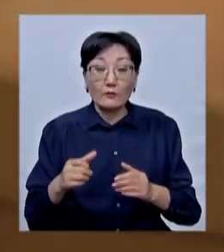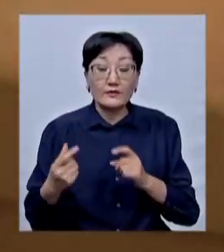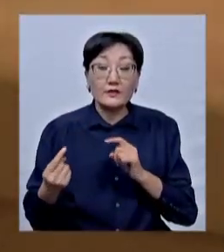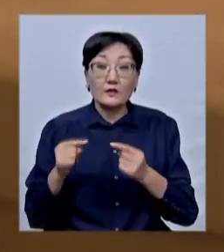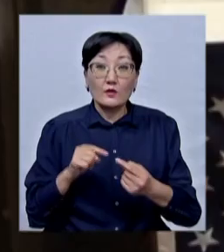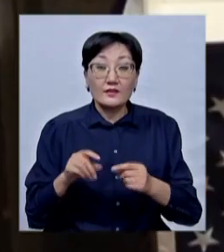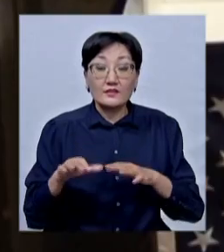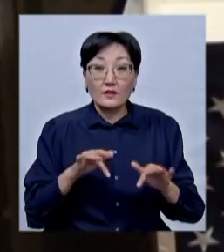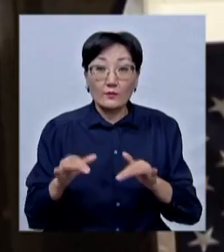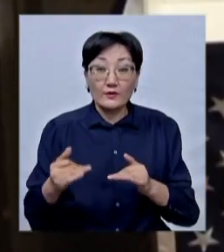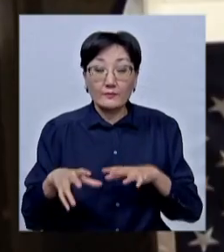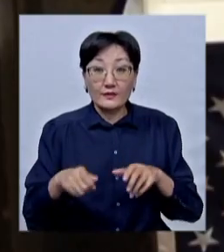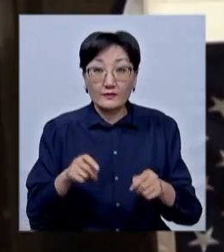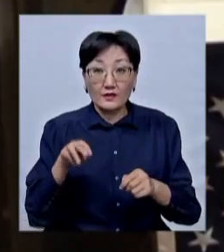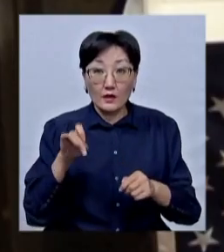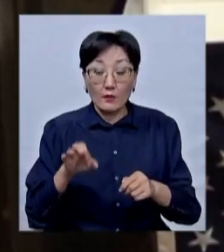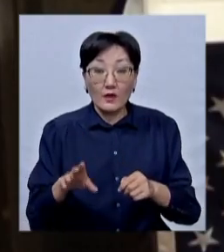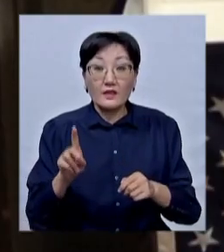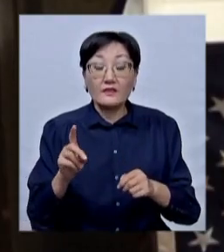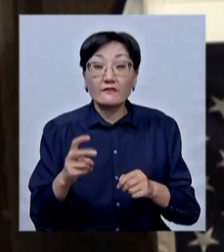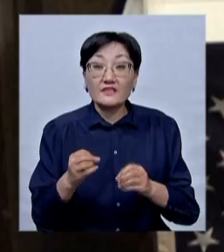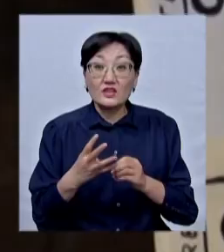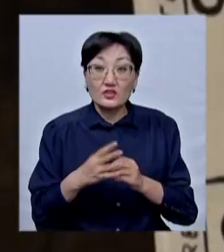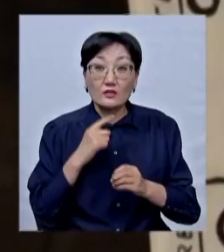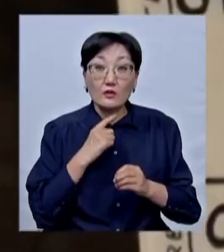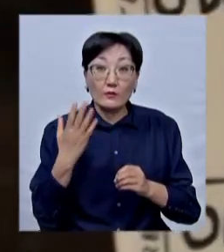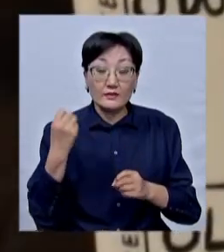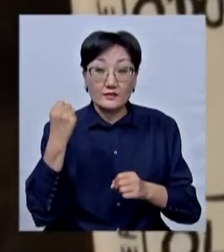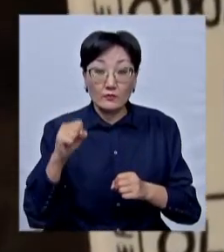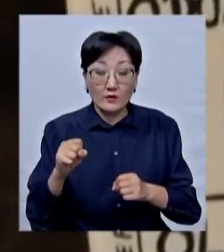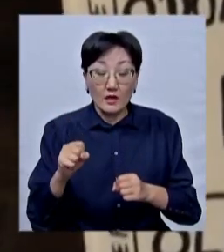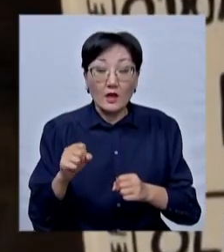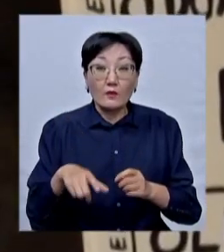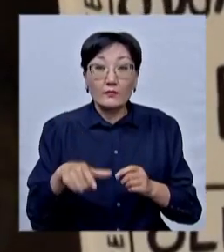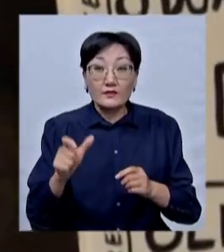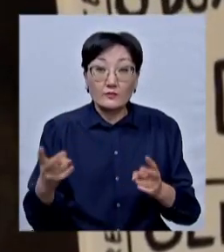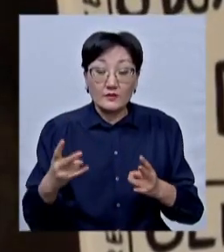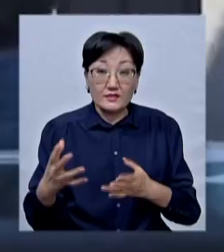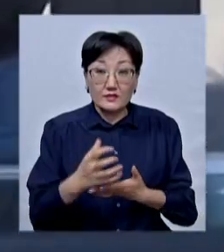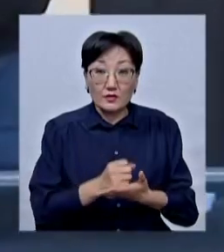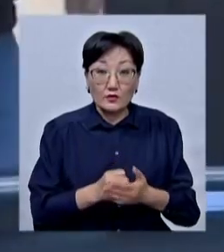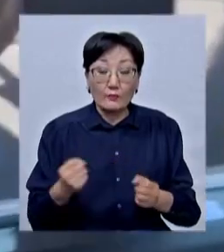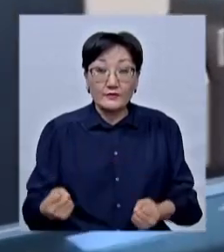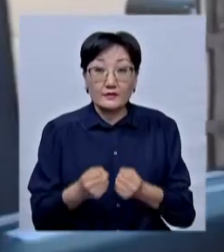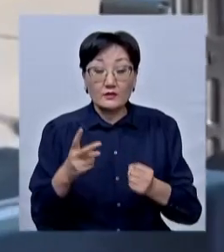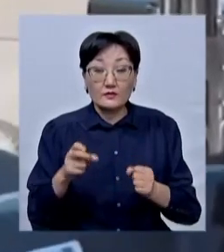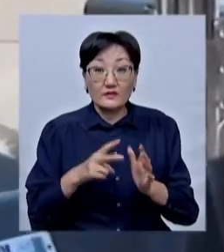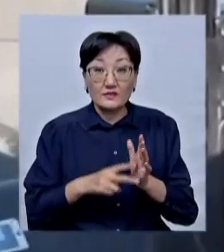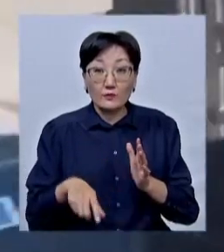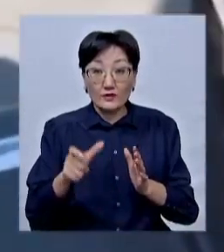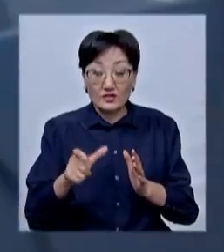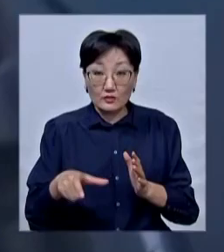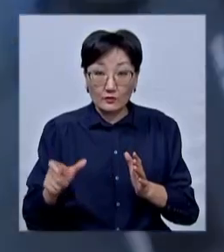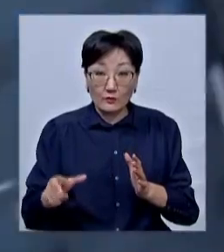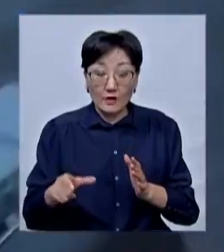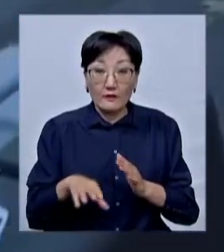пока действующий президент Дональд Трамп, 214. Для победы, напомню, кандидату необходимо заручиться поддержкой 270